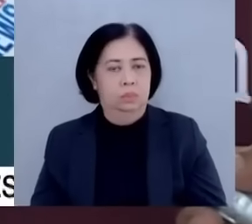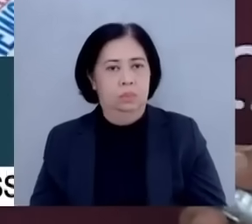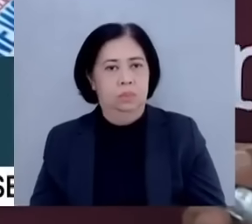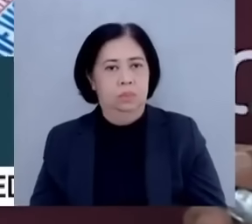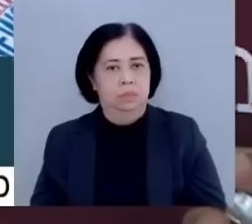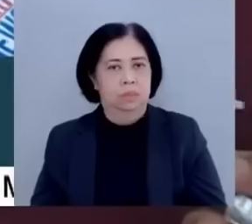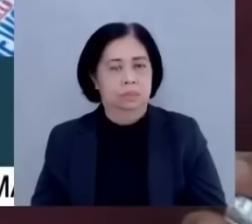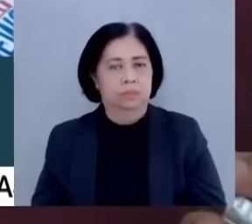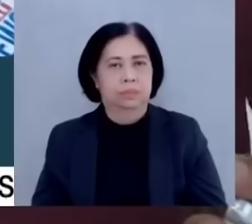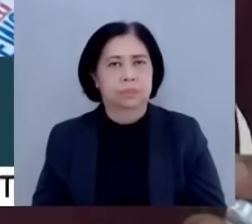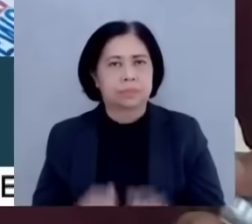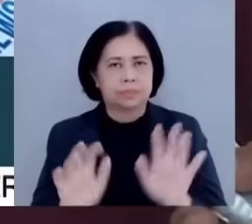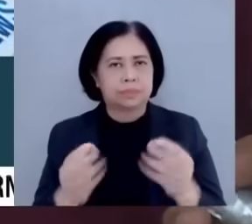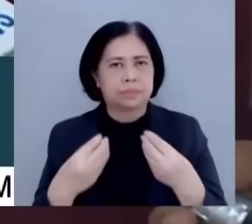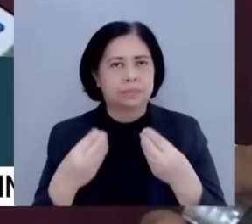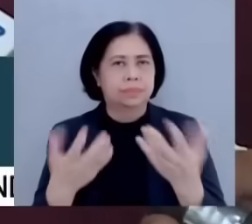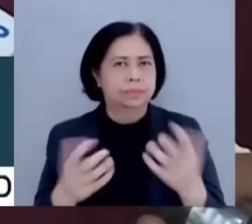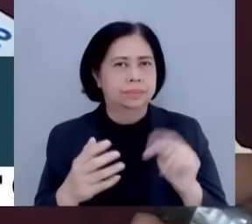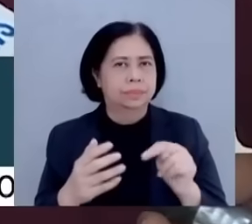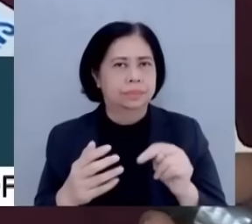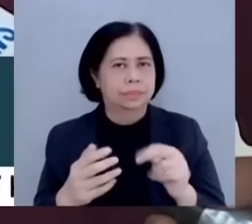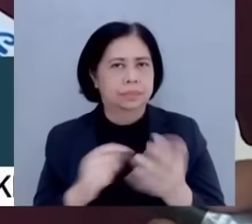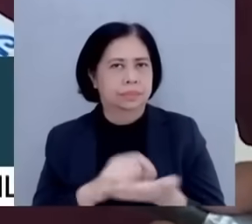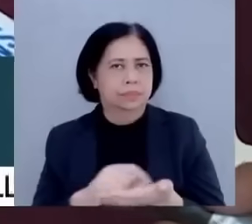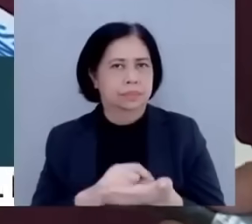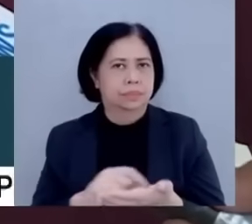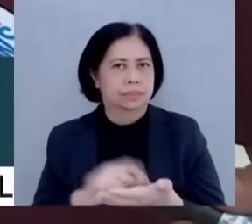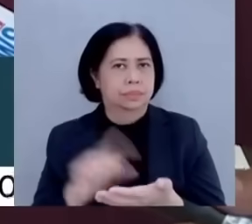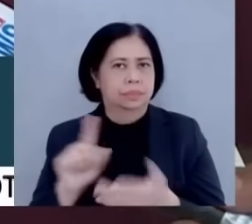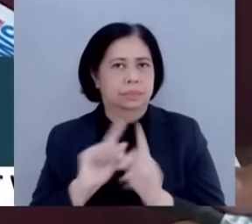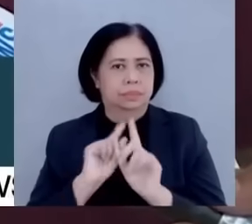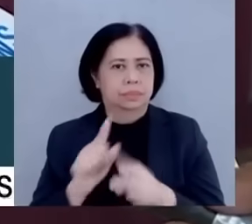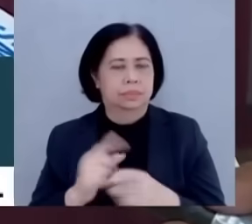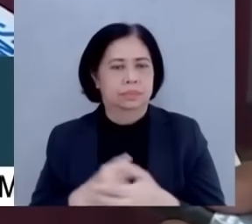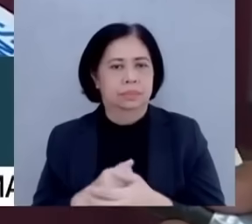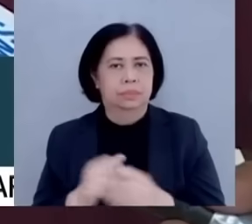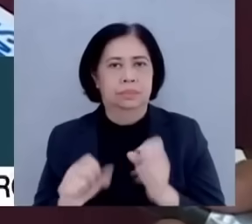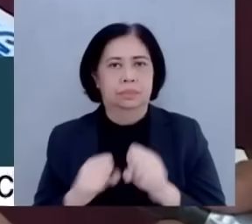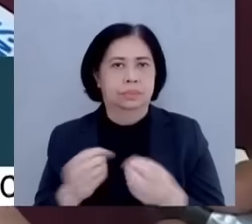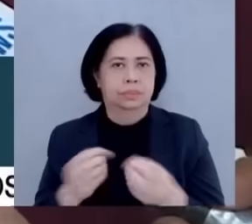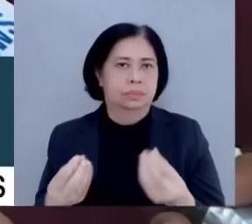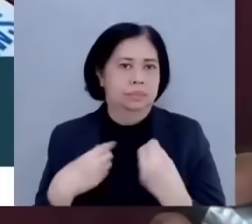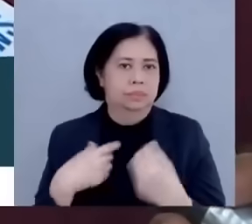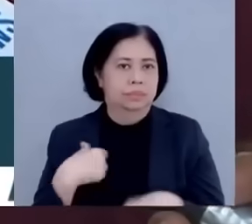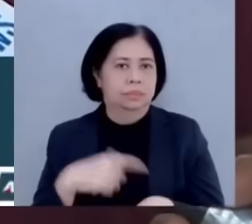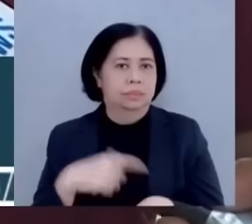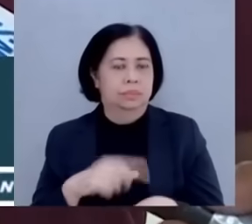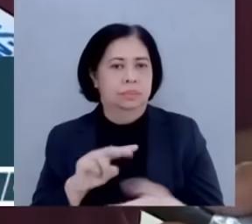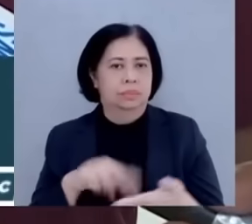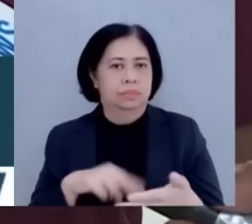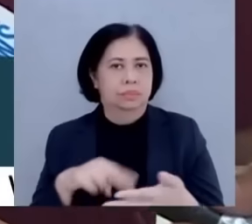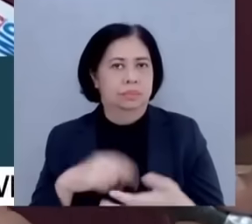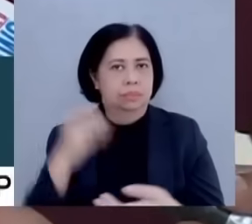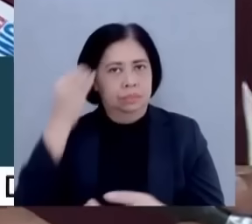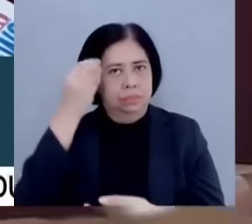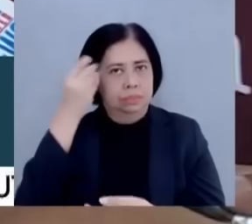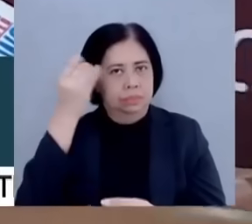Pag-anuhin nyo lang muna ako kasi kailangan ko din isulat kung ano yung isasagot. So, give me time to read and think about it.